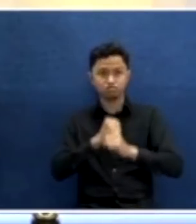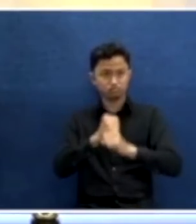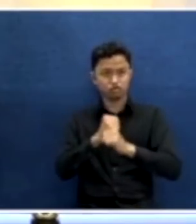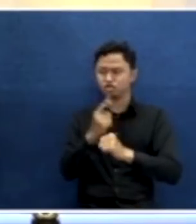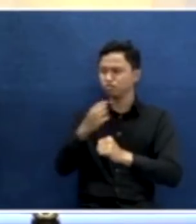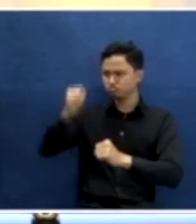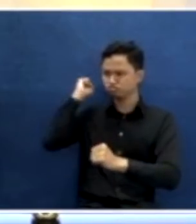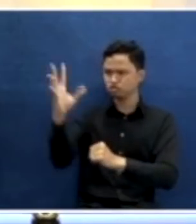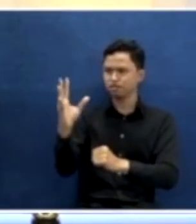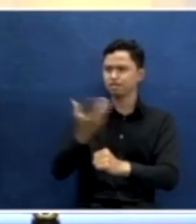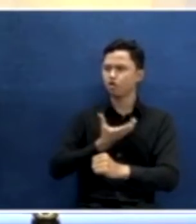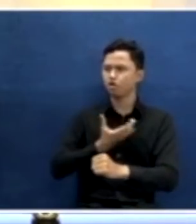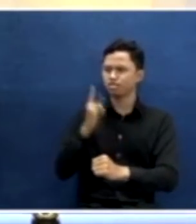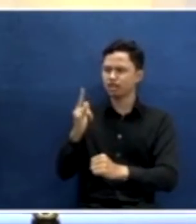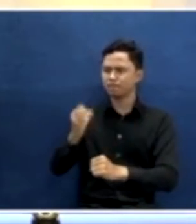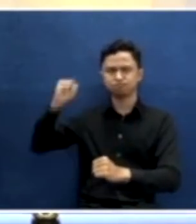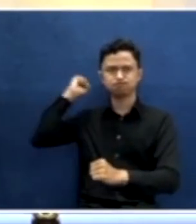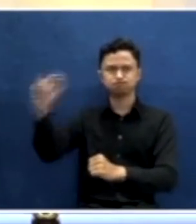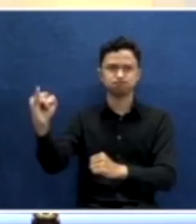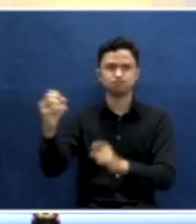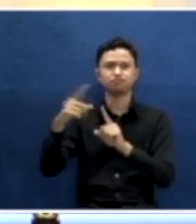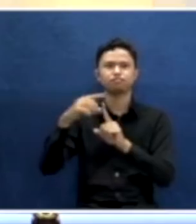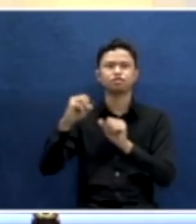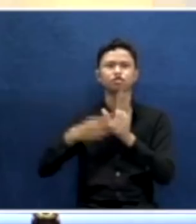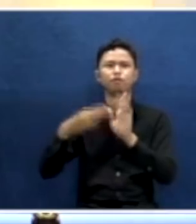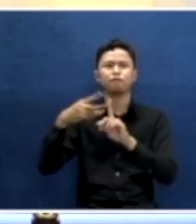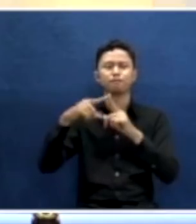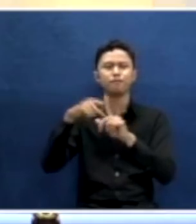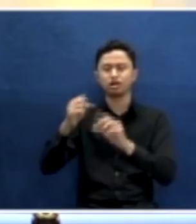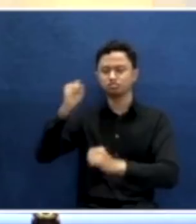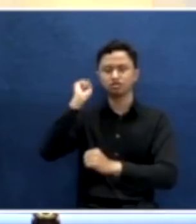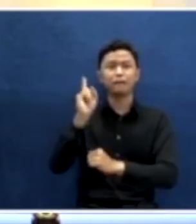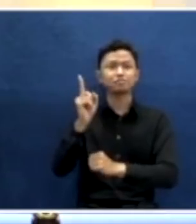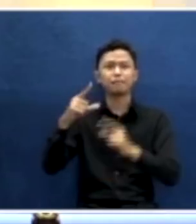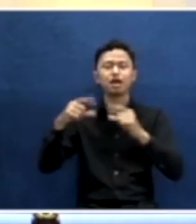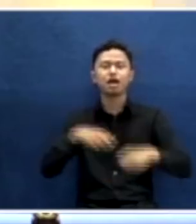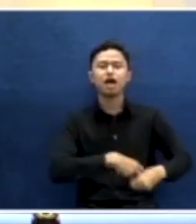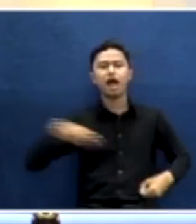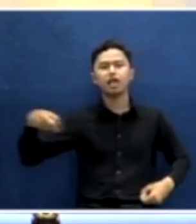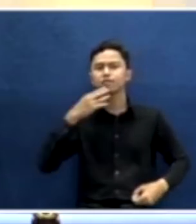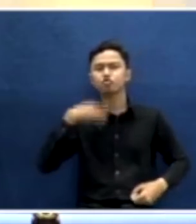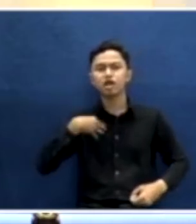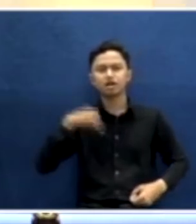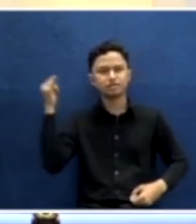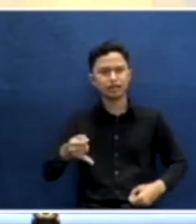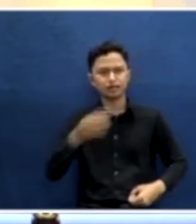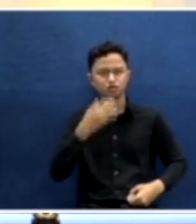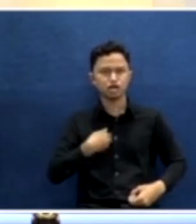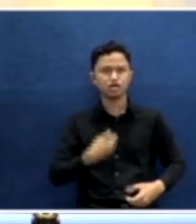seakan tetap kemudian akan memuja kali karena keburukan yang dimiliki oleh Ali diangkat tangannya oleh sa'ad bin Abi waqqash